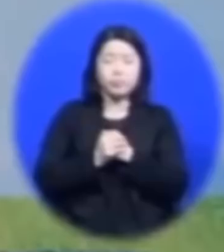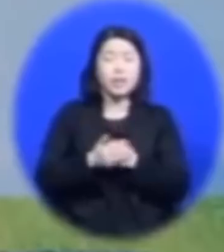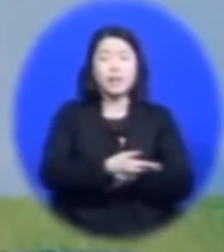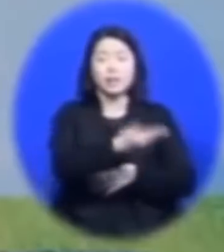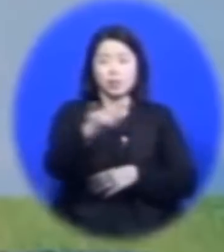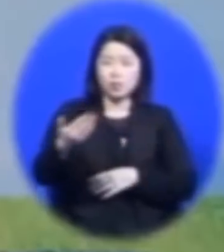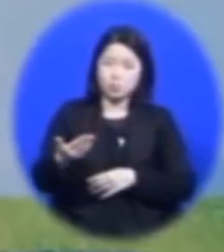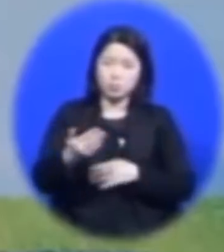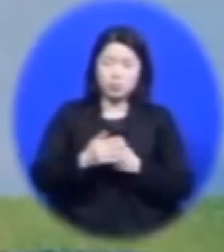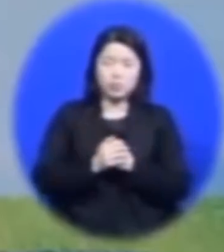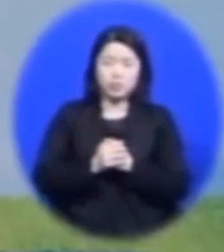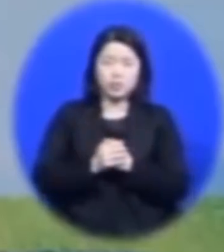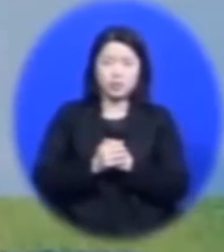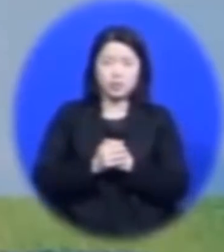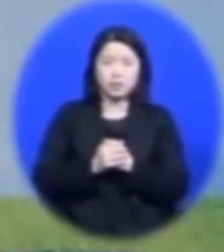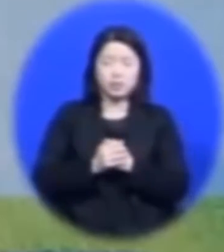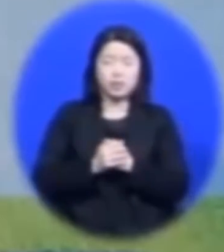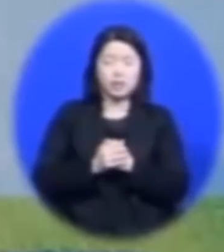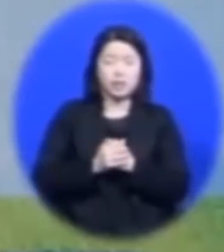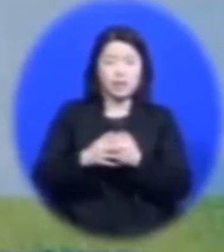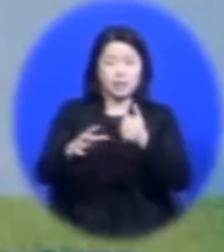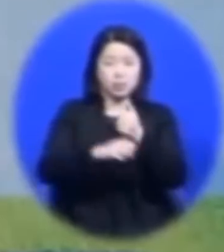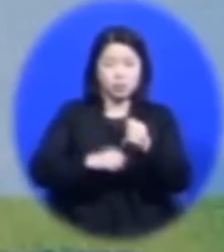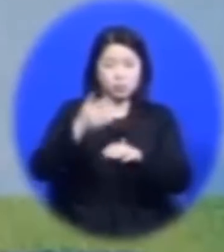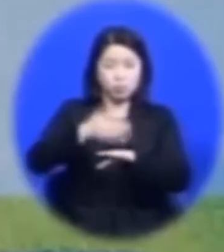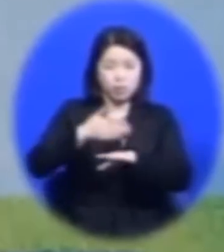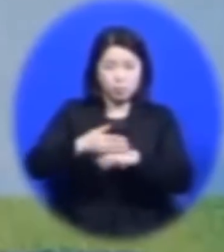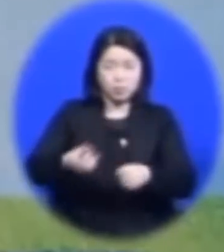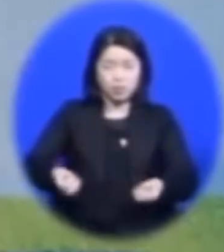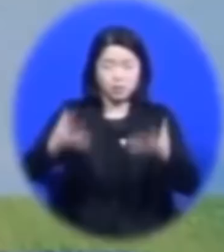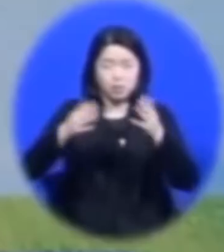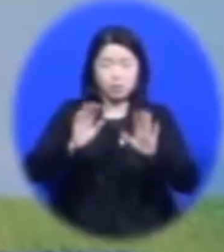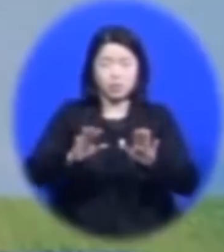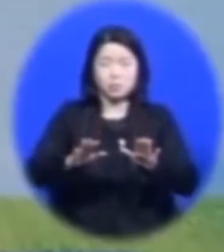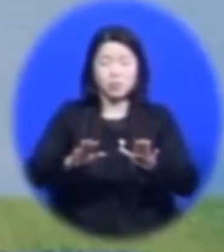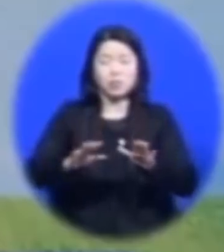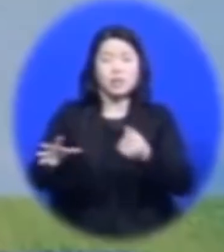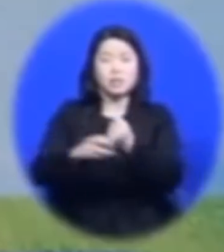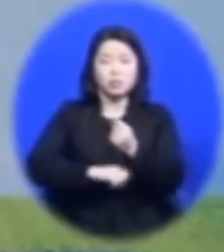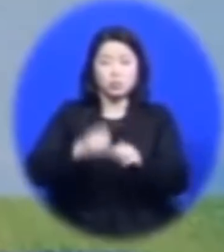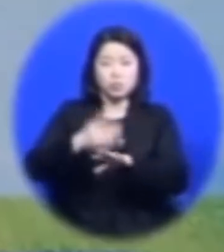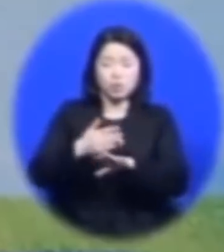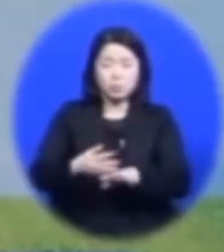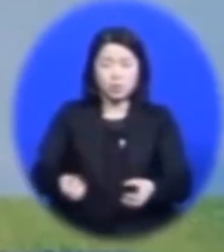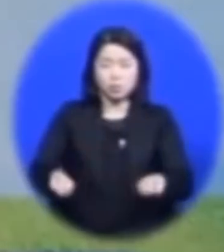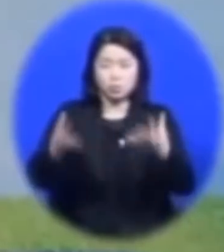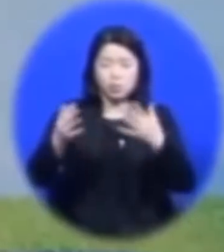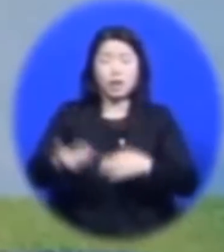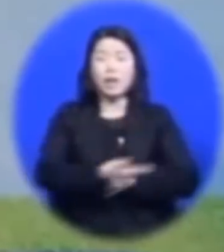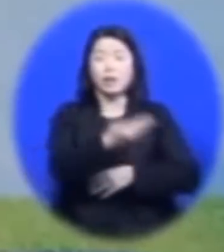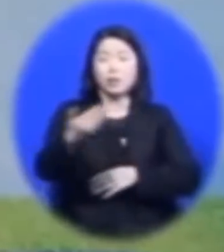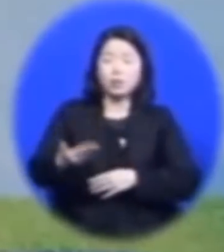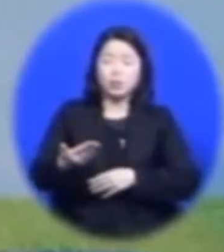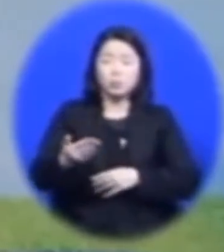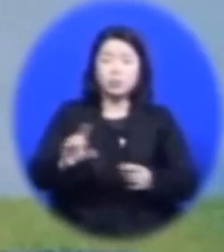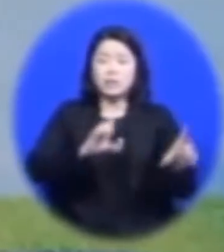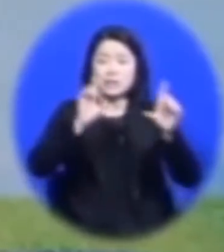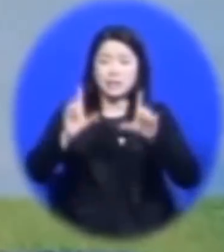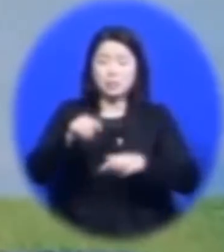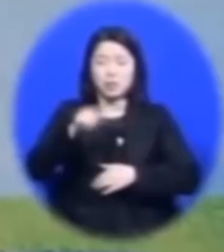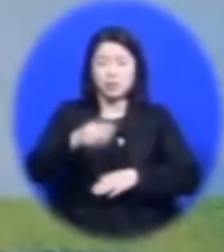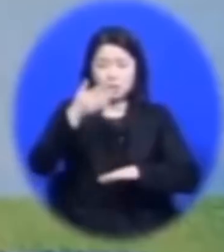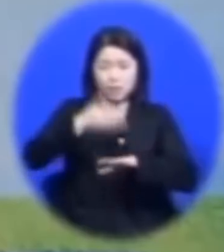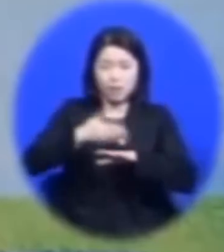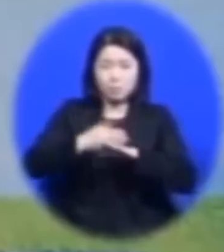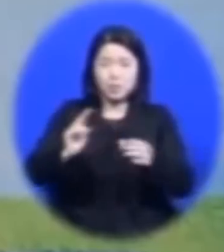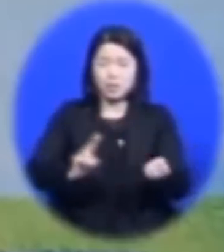여러분 추수감사절 이번 주 수감자 주 1회 여러분의 삶에도 이런 감사 기적이